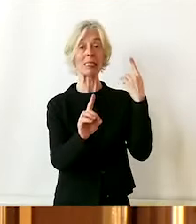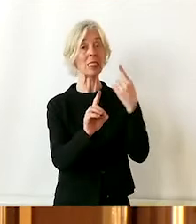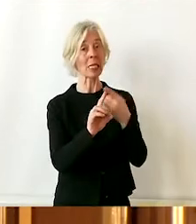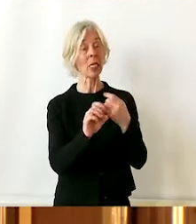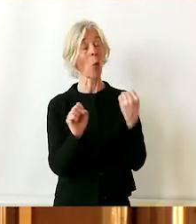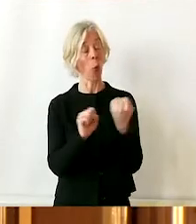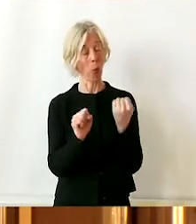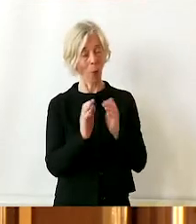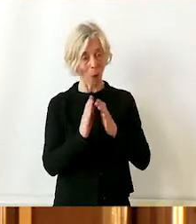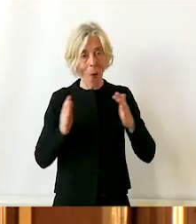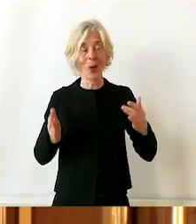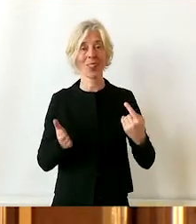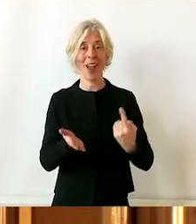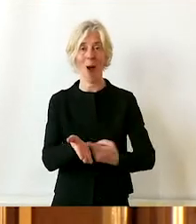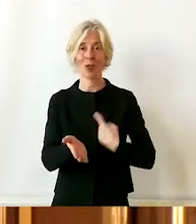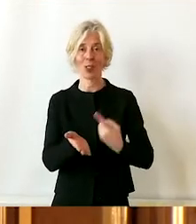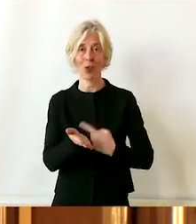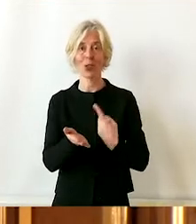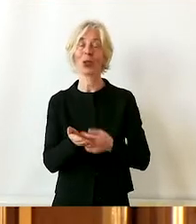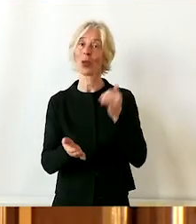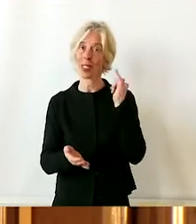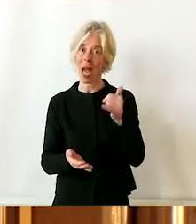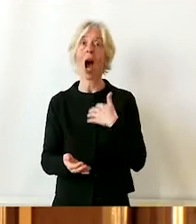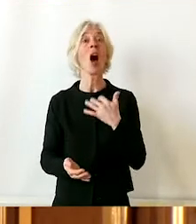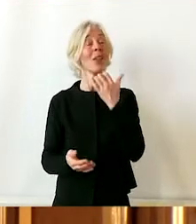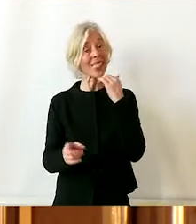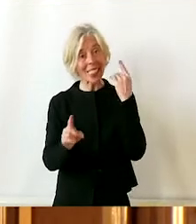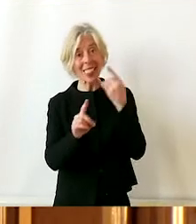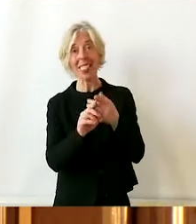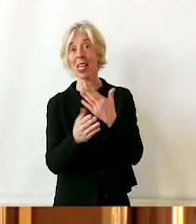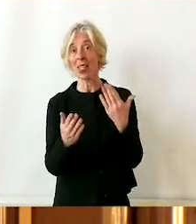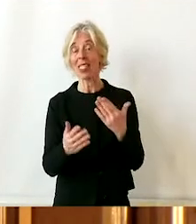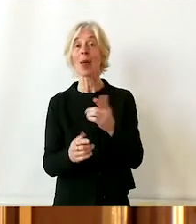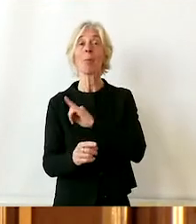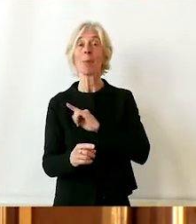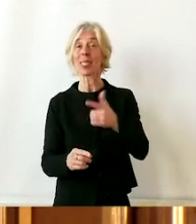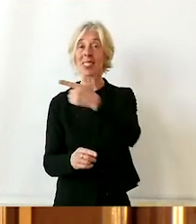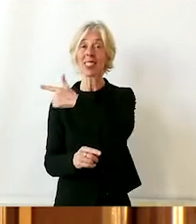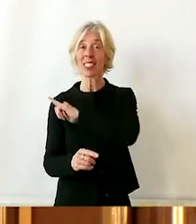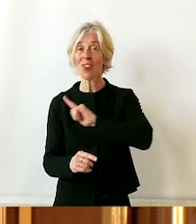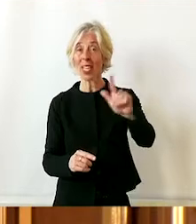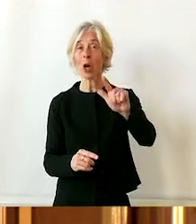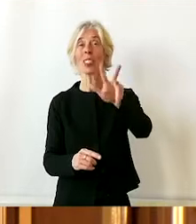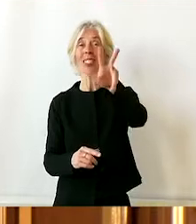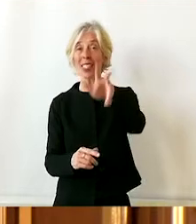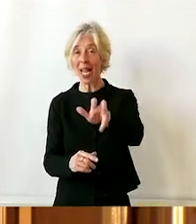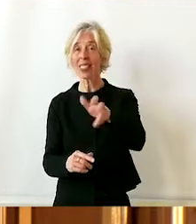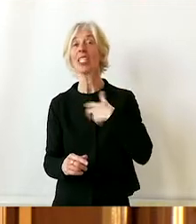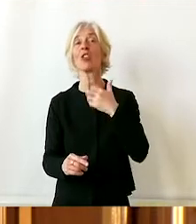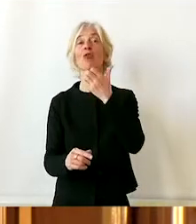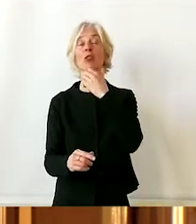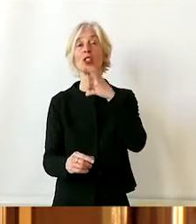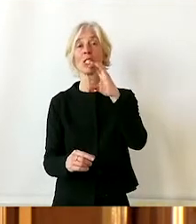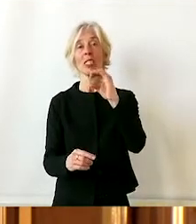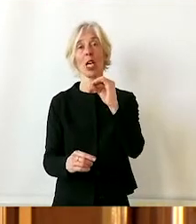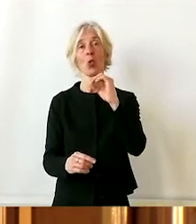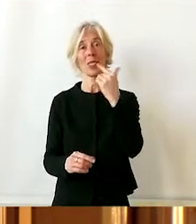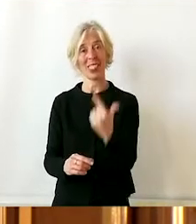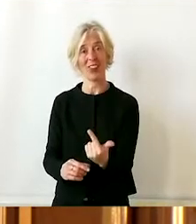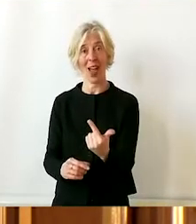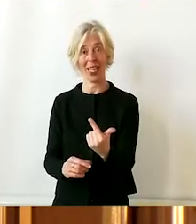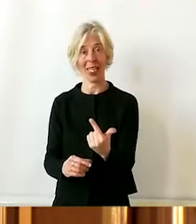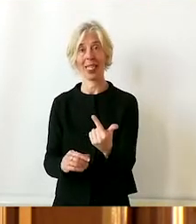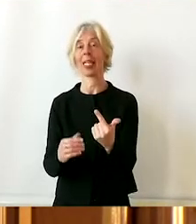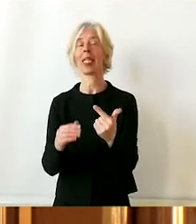unsere CO2-Emissionen bis spätestens 2030 halbieren. Und um die Klimaneutralität zu erreichen, ist aber natürlich noch